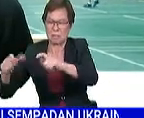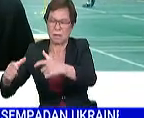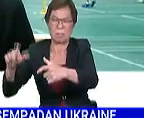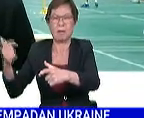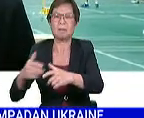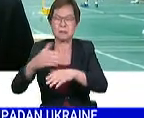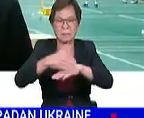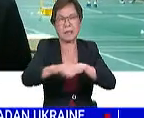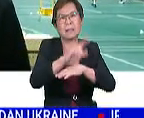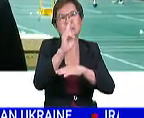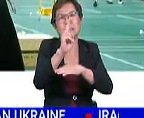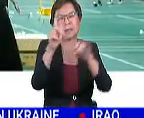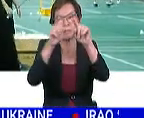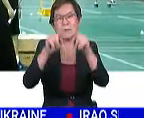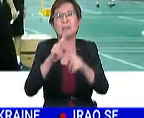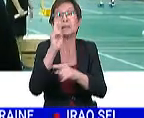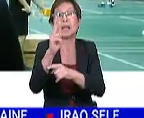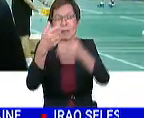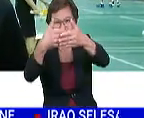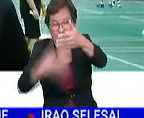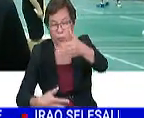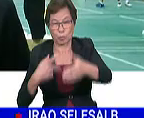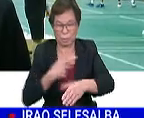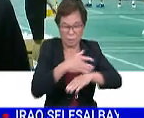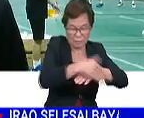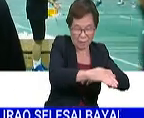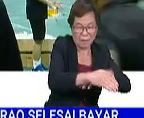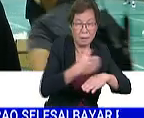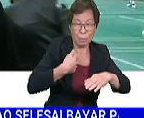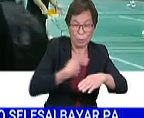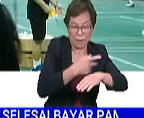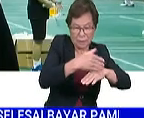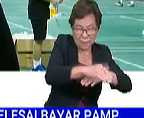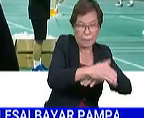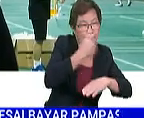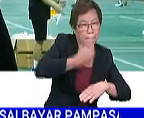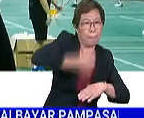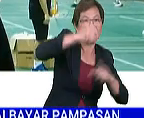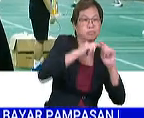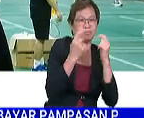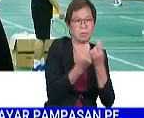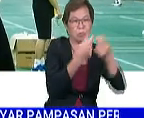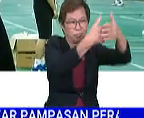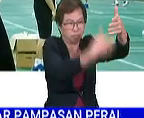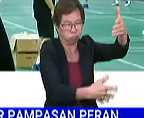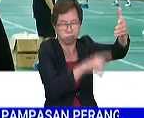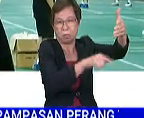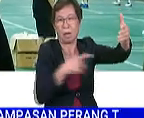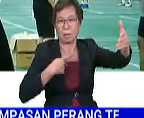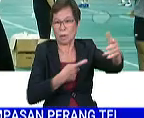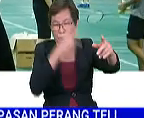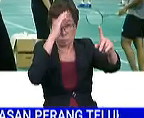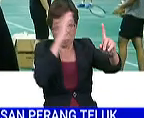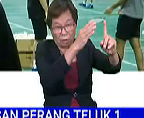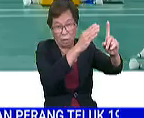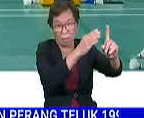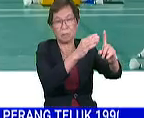l up and we send our best teams in this batc so I think our target at